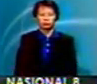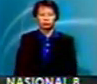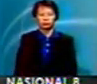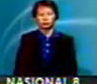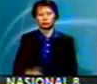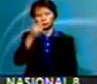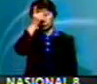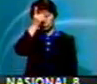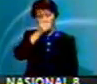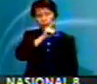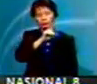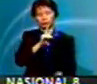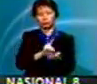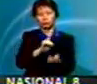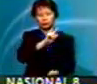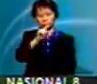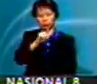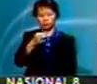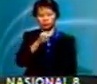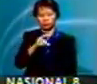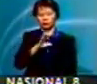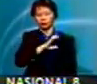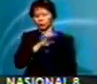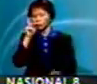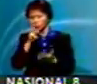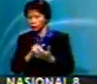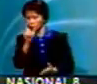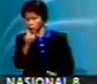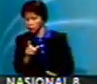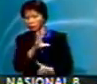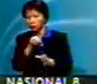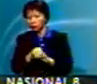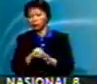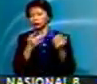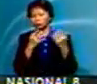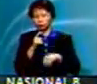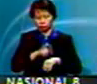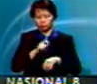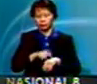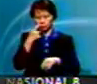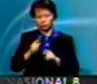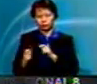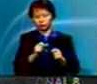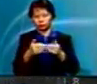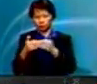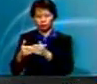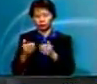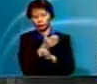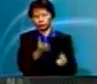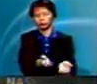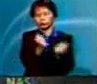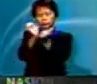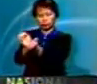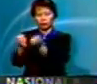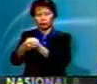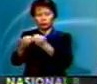Tegas Datuk Seri Dr. Ahmad Zahid, pihak polis mengenal pasti mereka yang terlibat dan hanya menunggu tindakan selanjutnya sebelum diserahkan kepada